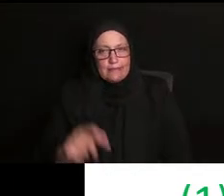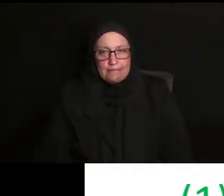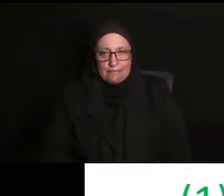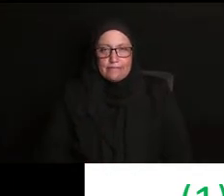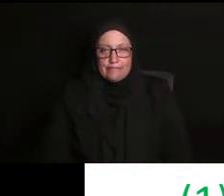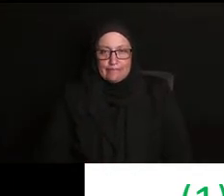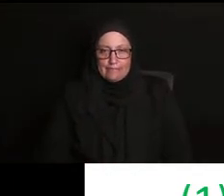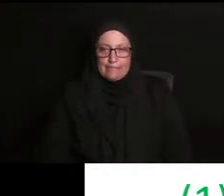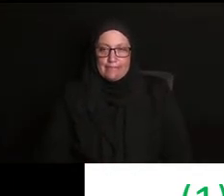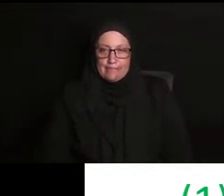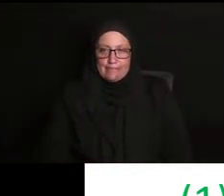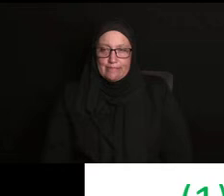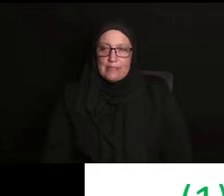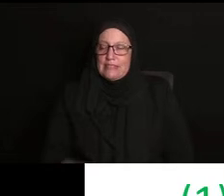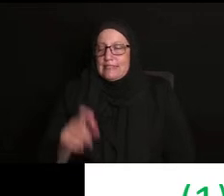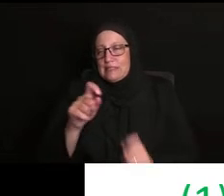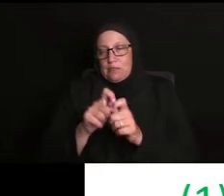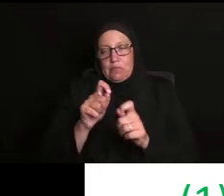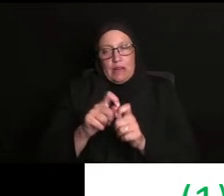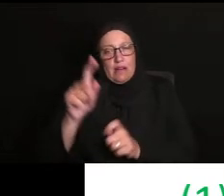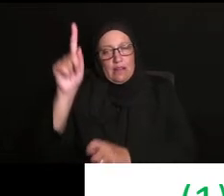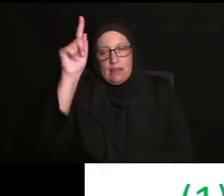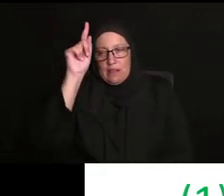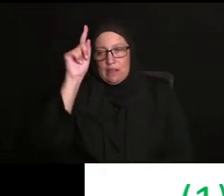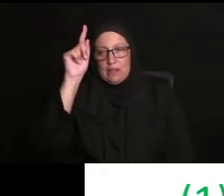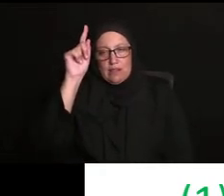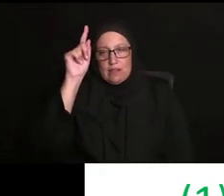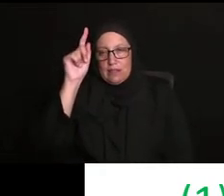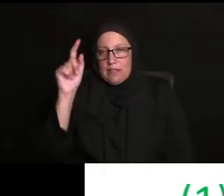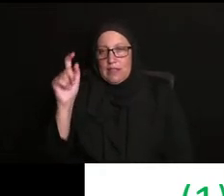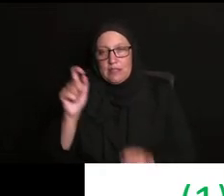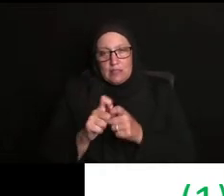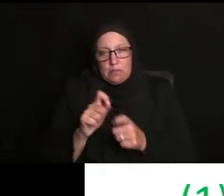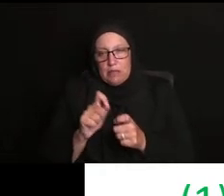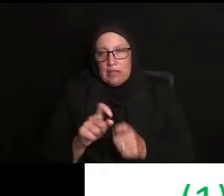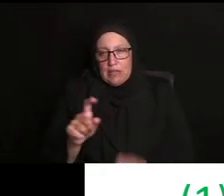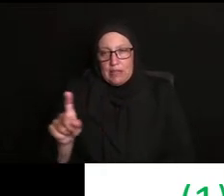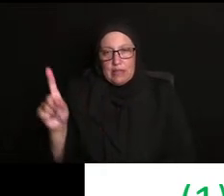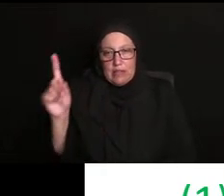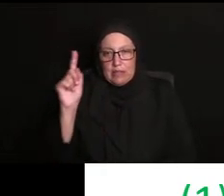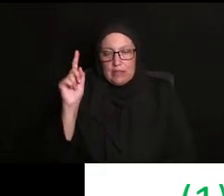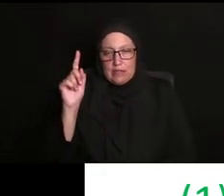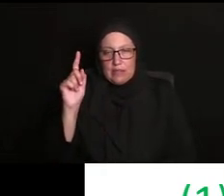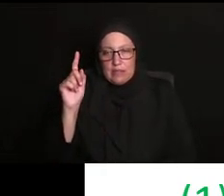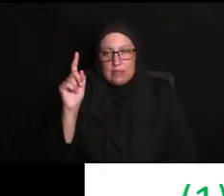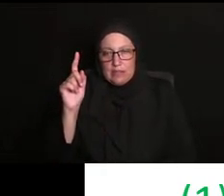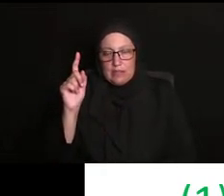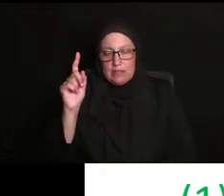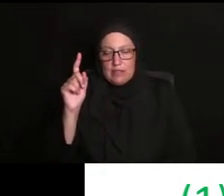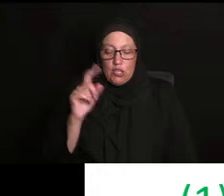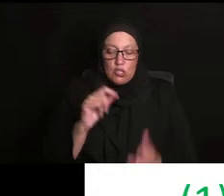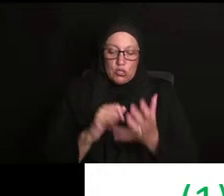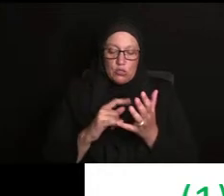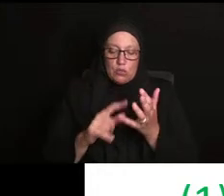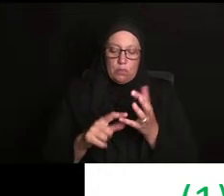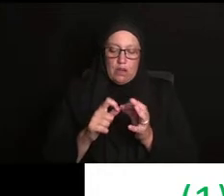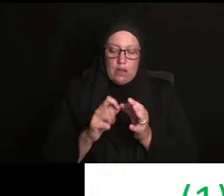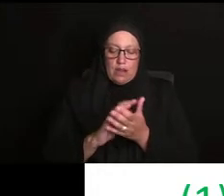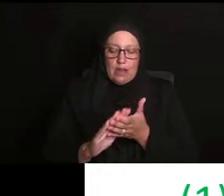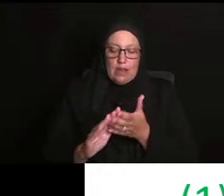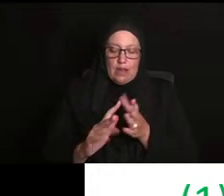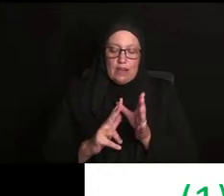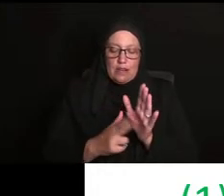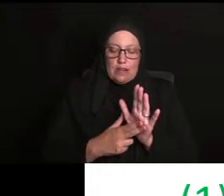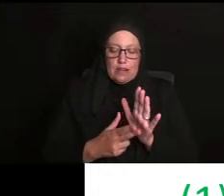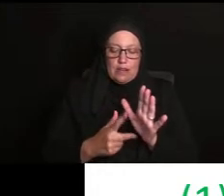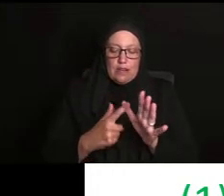this, سُبْحَانَكَ. سُبْحَانَكَ. Subhanaka is coming from